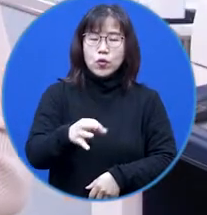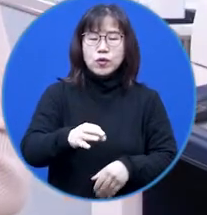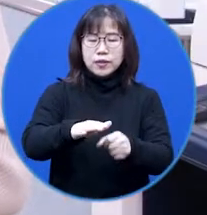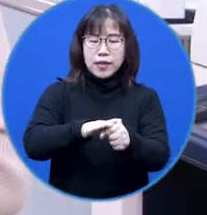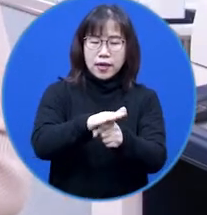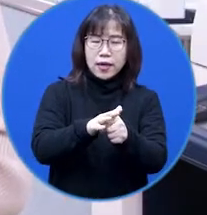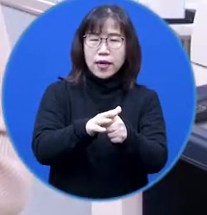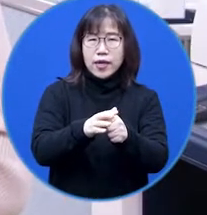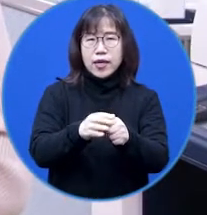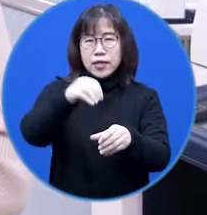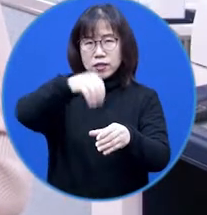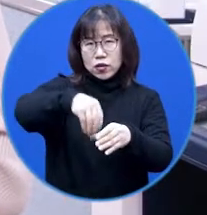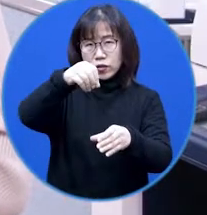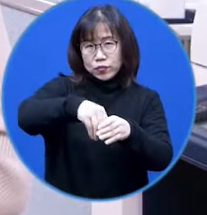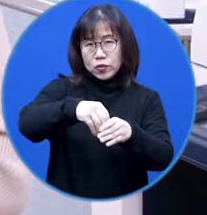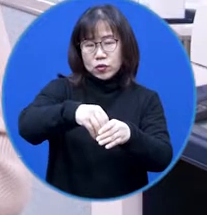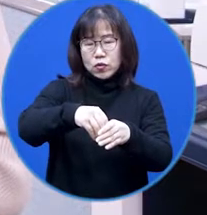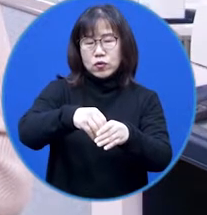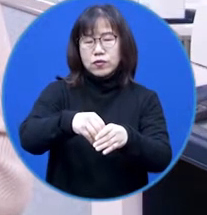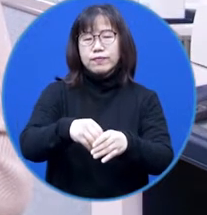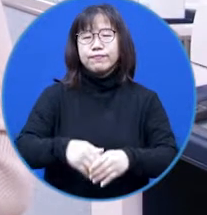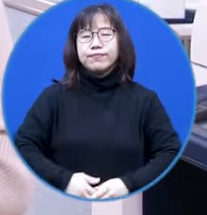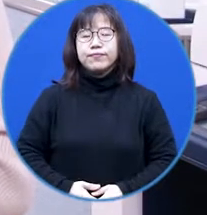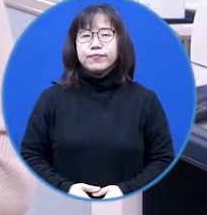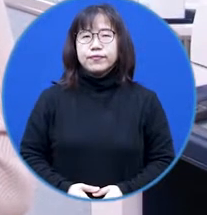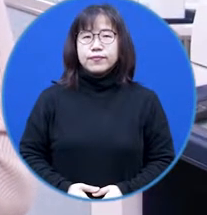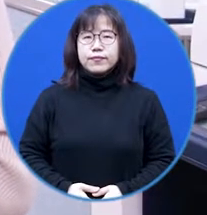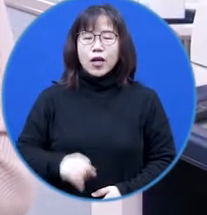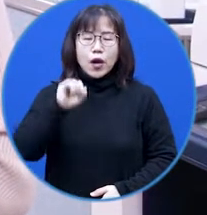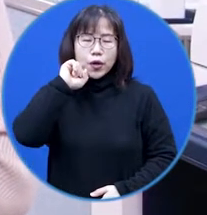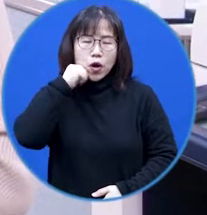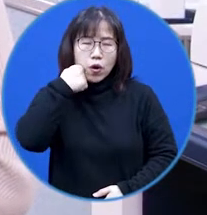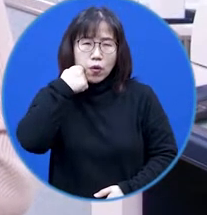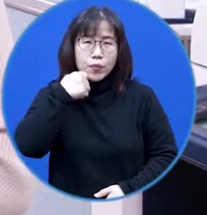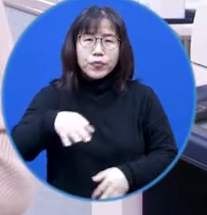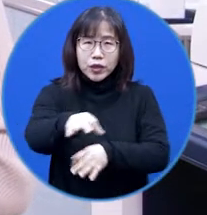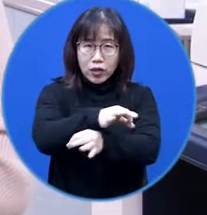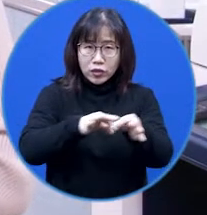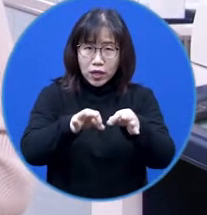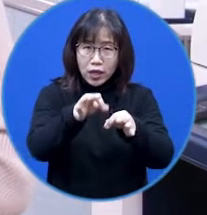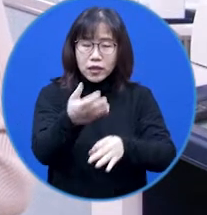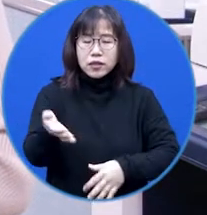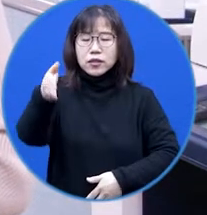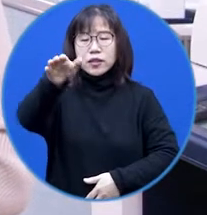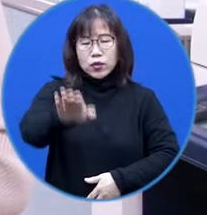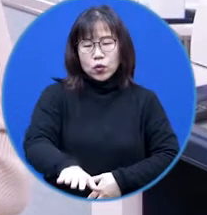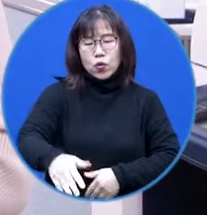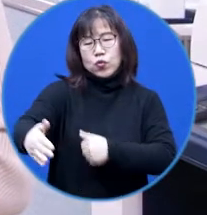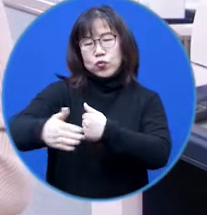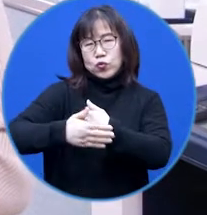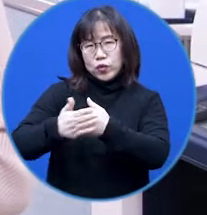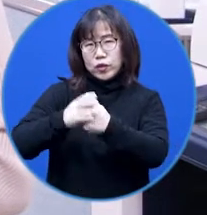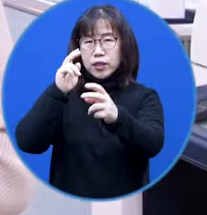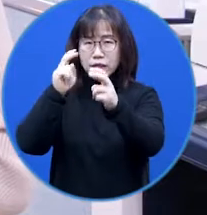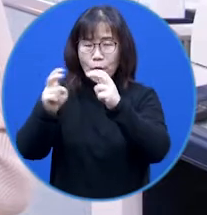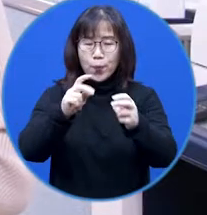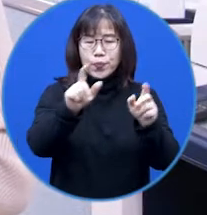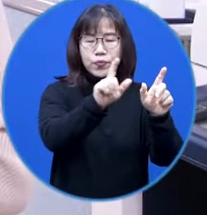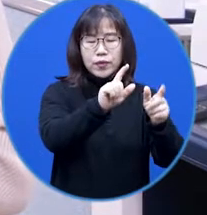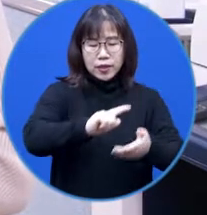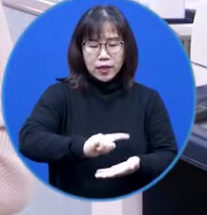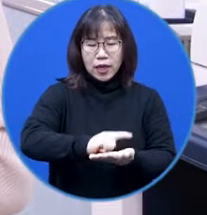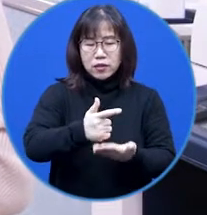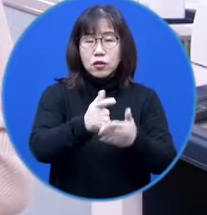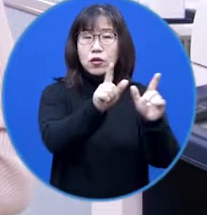모으기 행사가 많은 주목을 받았습니다. 어려운 경제 상황에도 후원해주신 많은 기업체와 강서